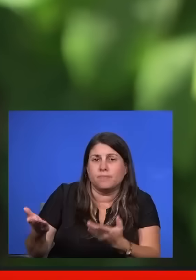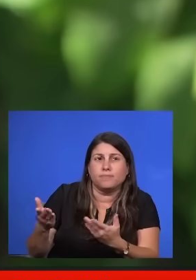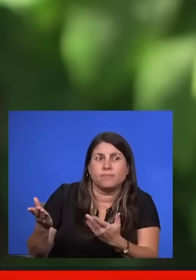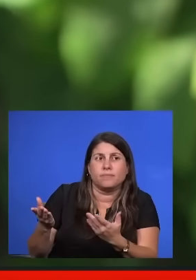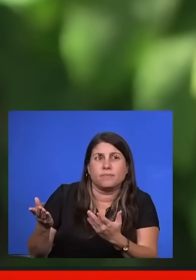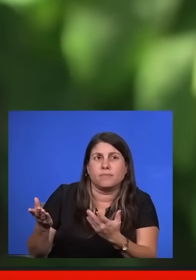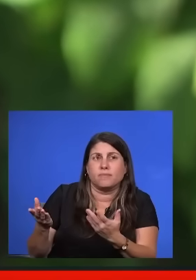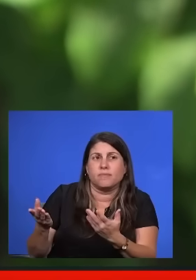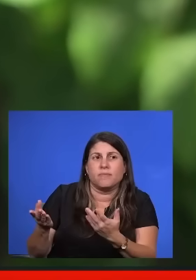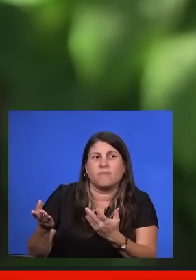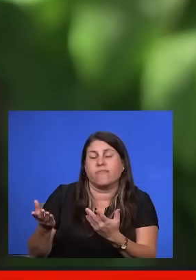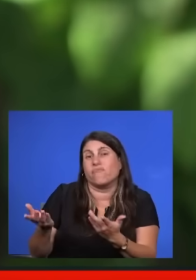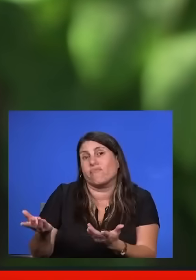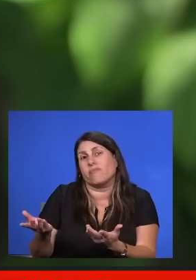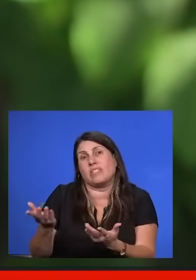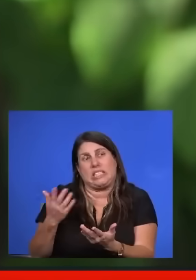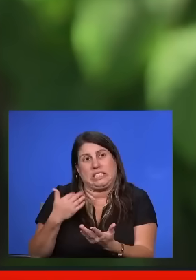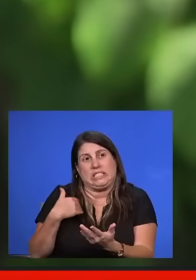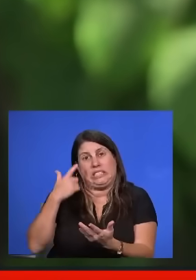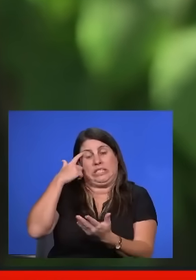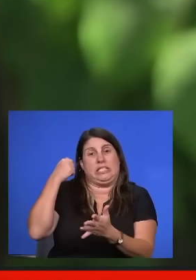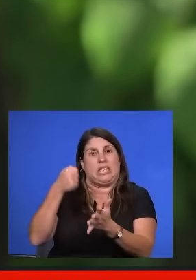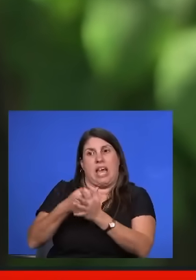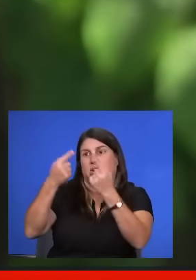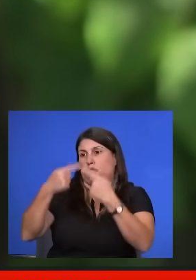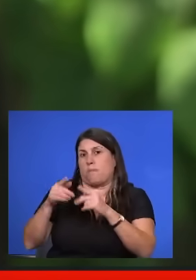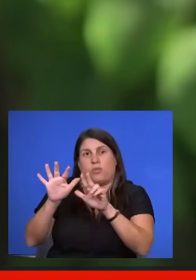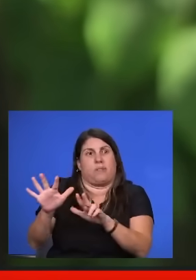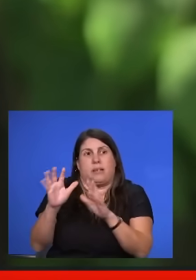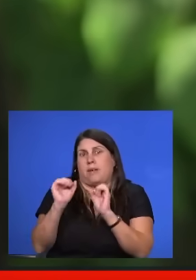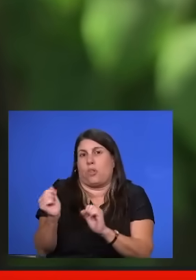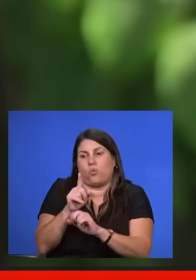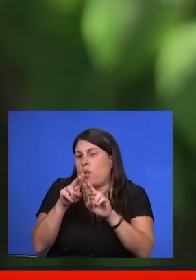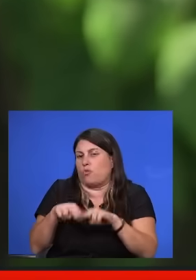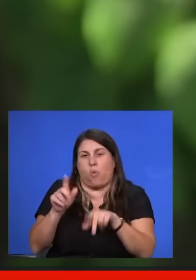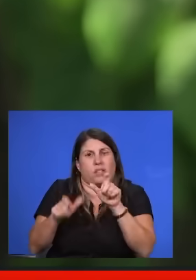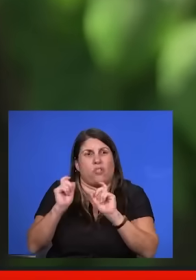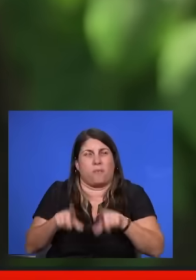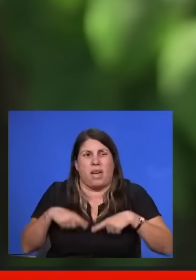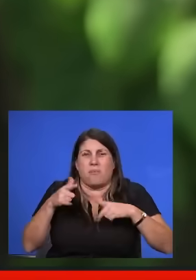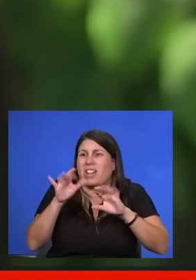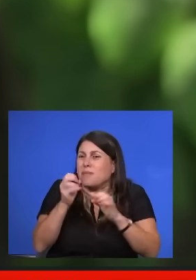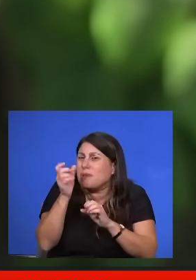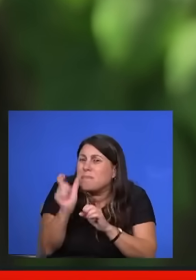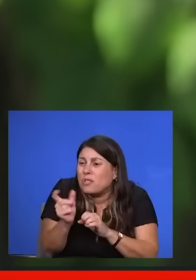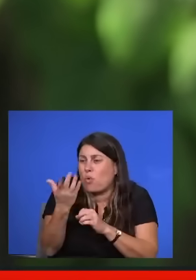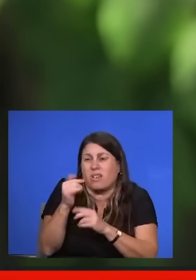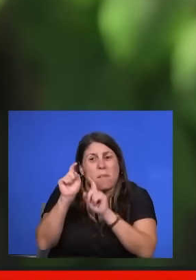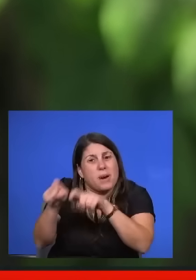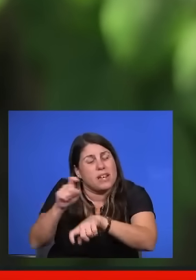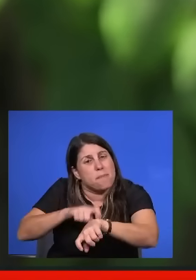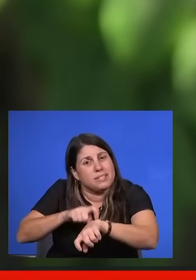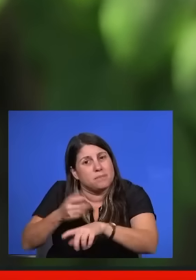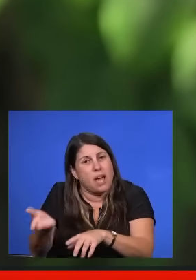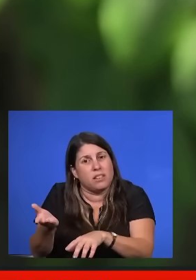סביר להניח שעד היום השמיני בטח שלא יישארו שם אנשים חיים. אבל אם מישהו היה מגיע בזמן, משהו